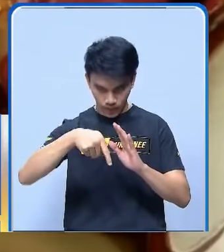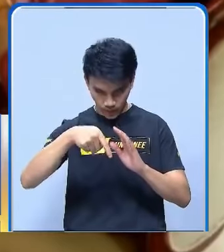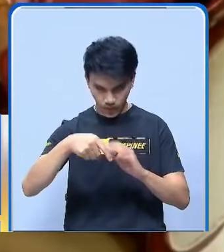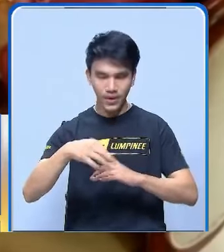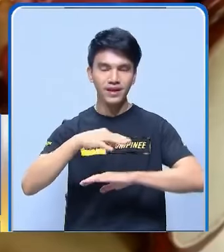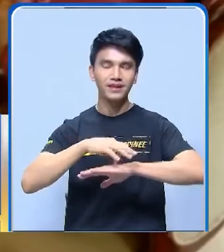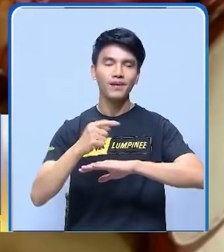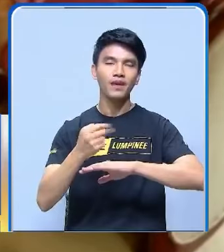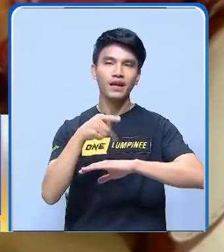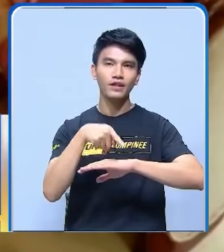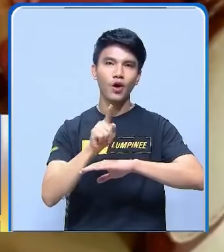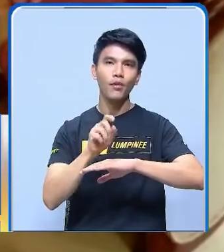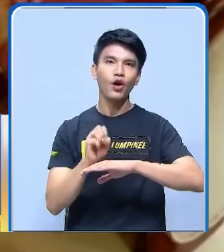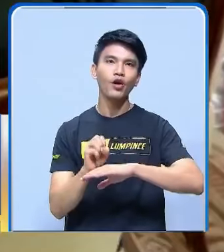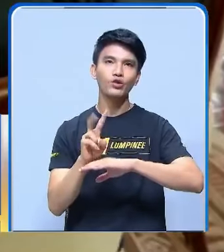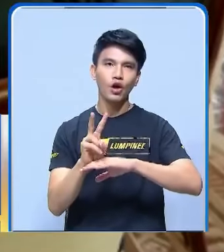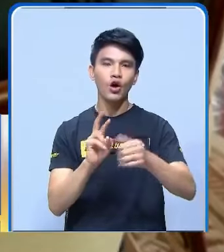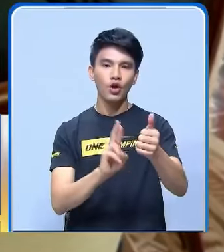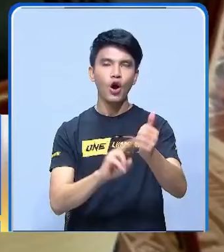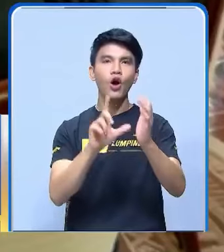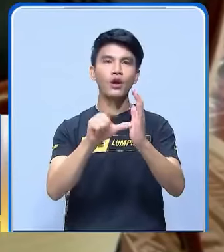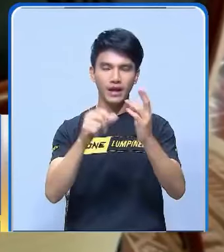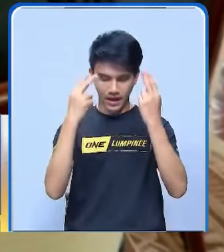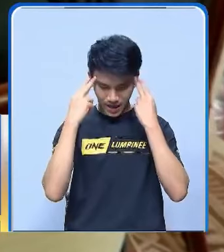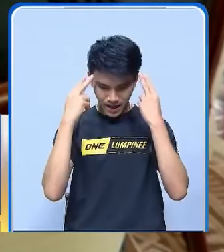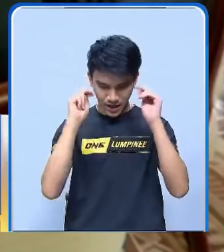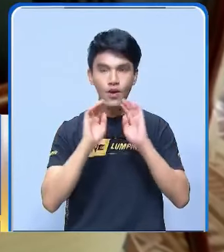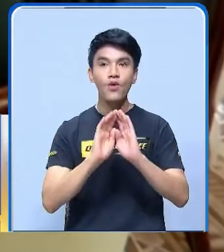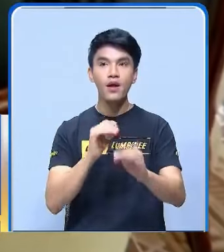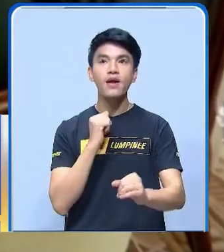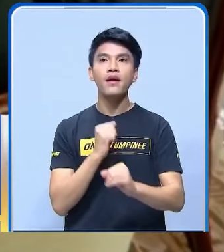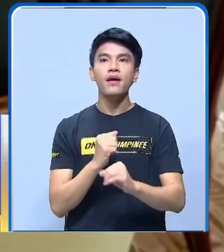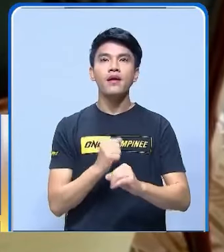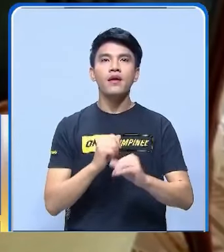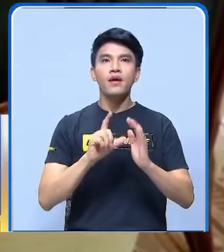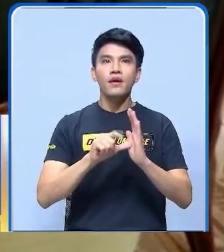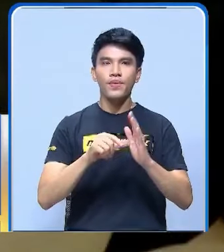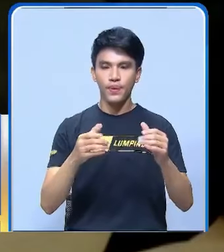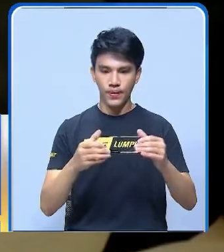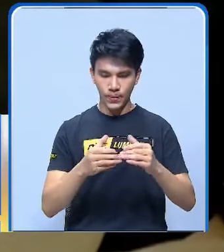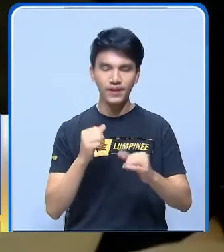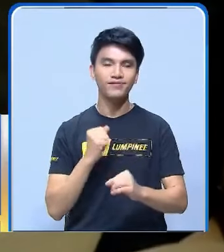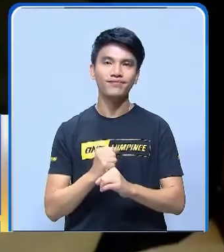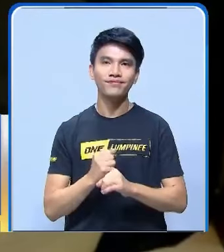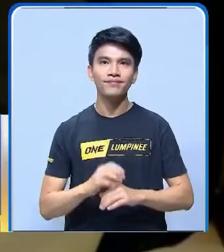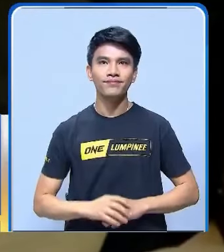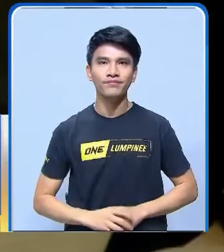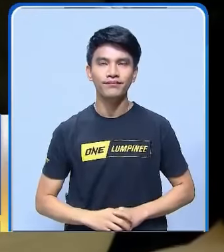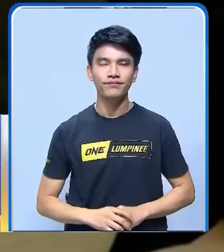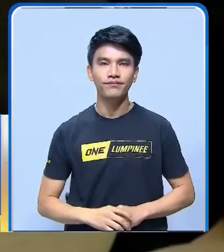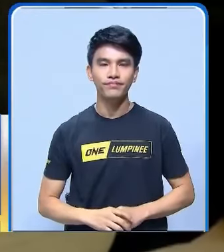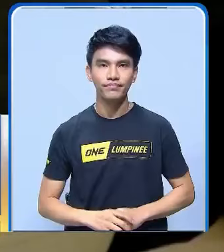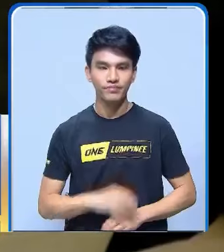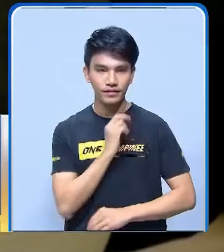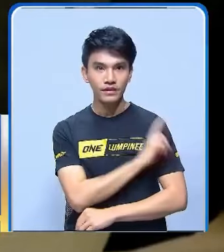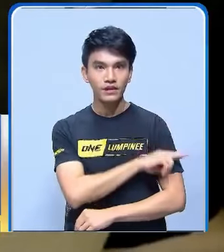แล้วก็มีรองเลขาธิการนายกรัฐมนตรีฝ่ายบริหารที่ได้รับมอบหมายเป็นเลขานุการคณะที่ปรึกษานะคะขณะที่นายแพทย์สุร